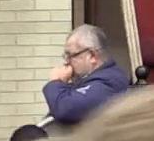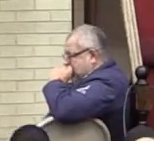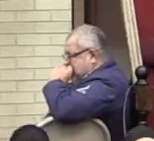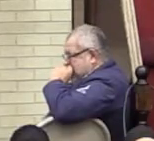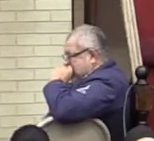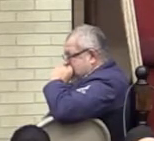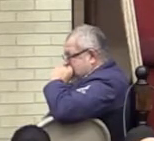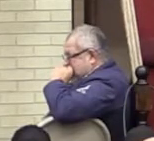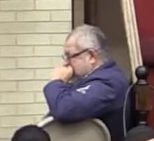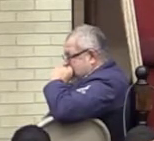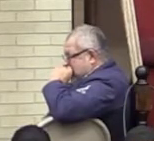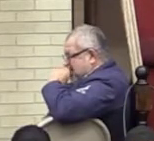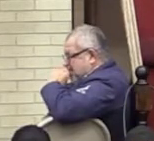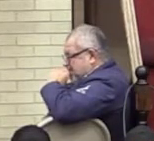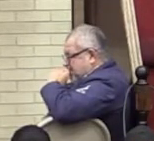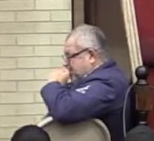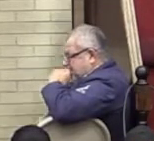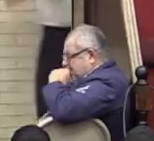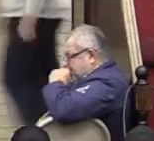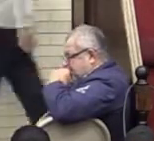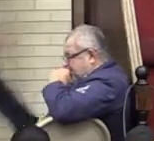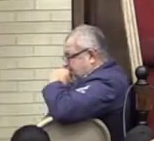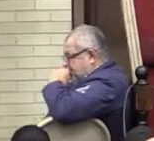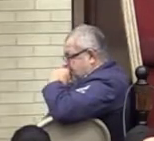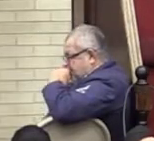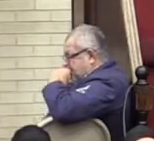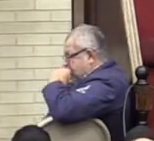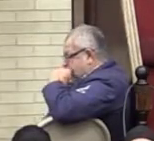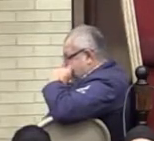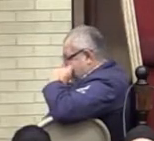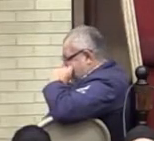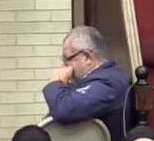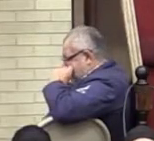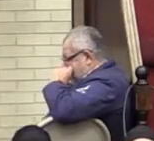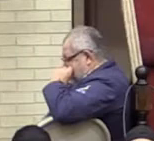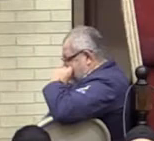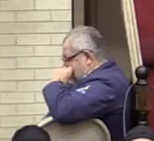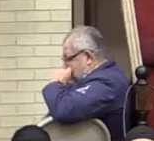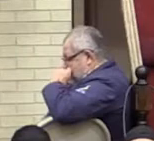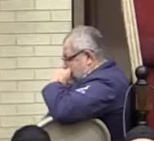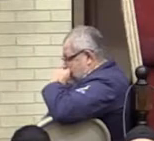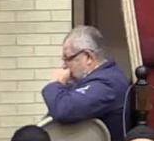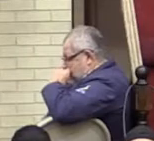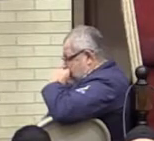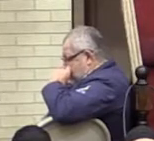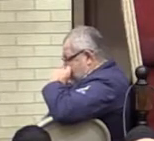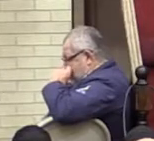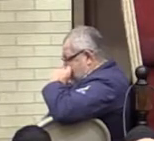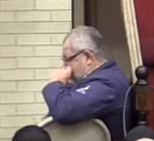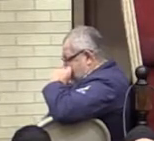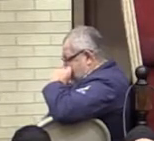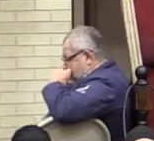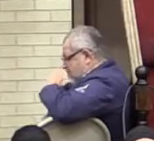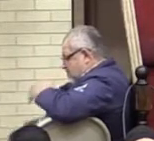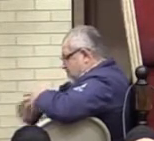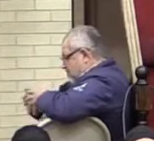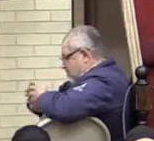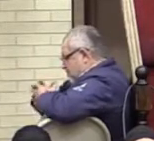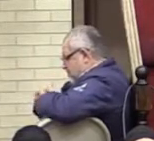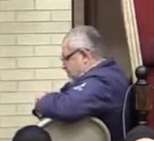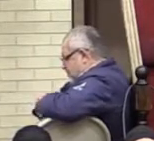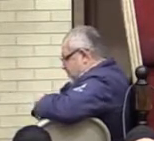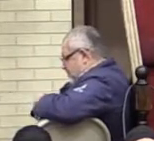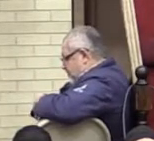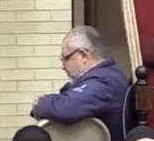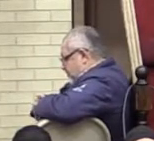الحمد لله نحمده سبحانه ونستعينه ونستغفره ونستهديه ونعوذ بالله من